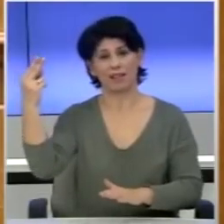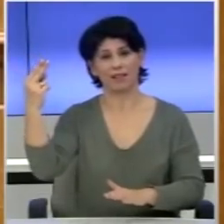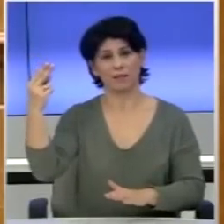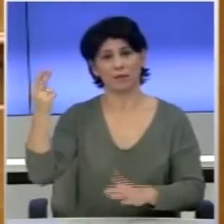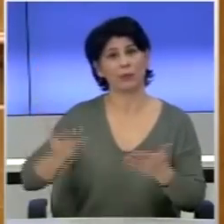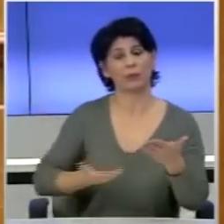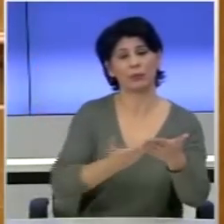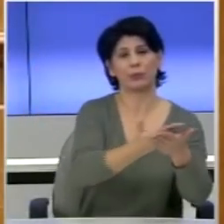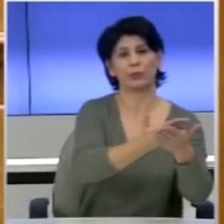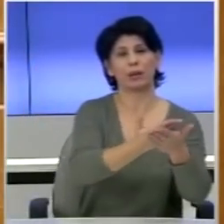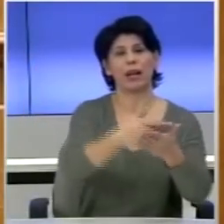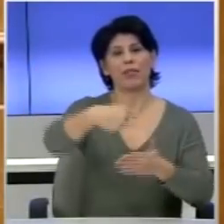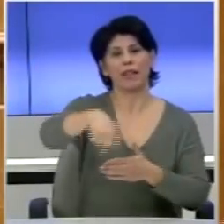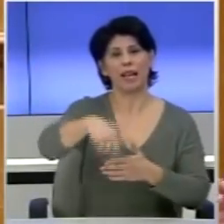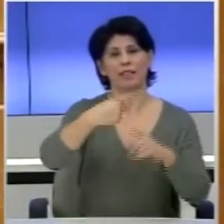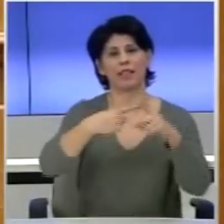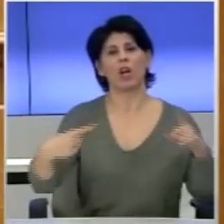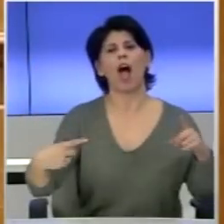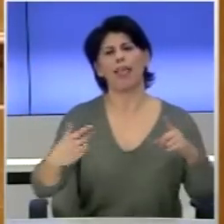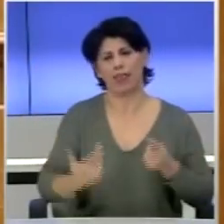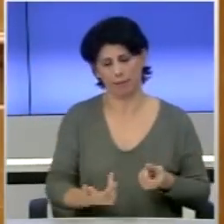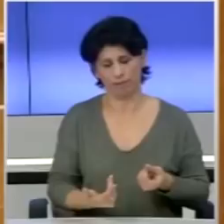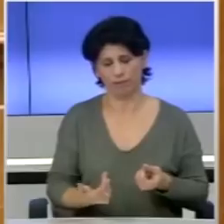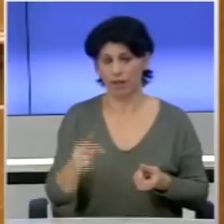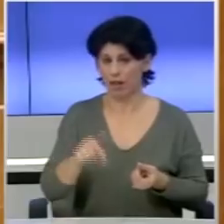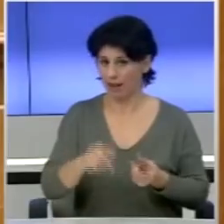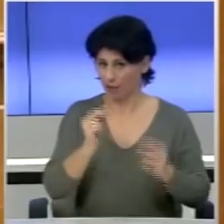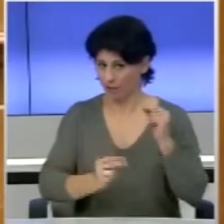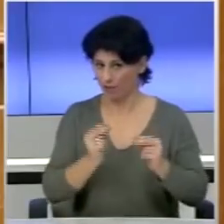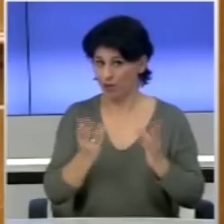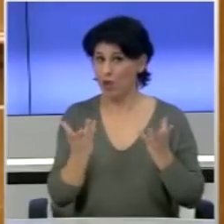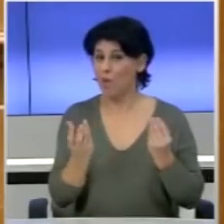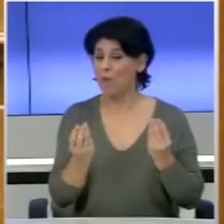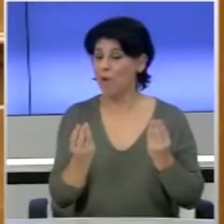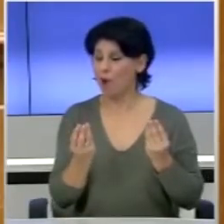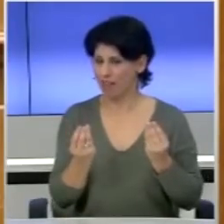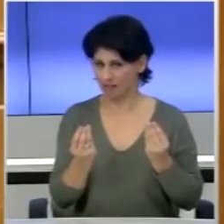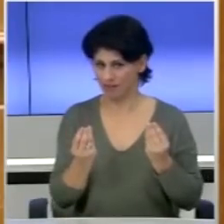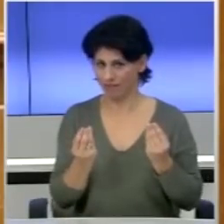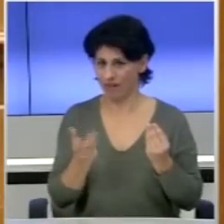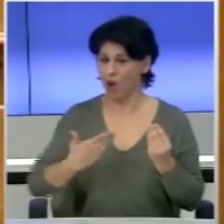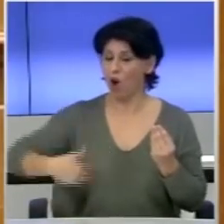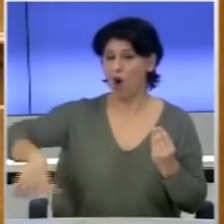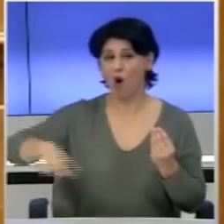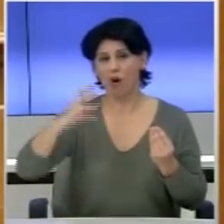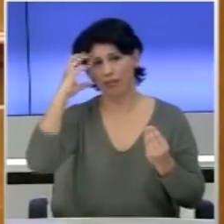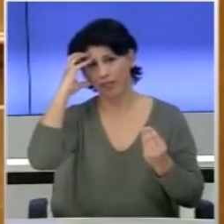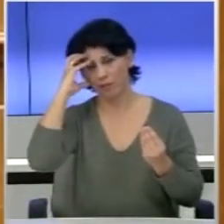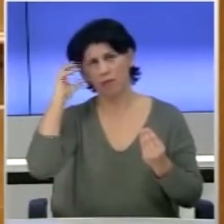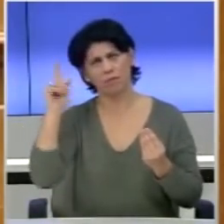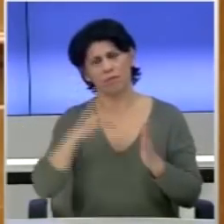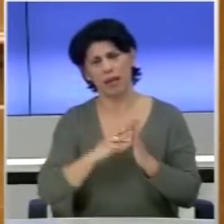στο δικαστήριο της Χάγης. Όμως και εδώ οι παγίδες είναι πάρα πολλές. Όλοι μας θυμόμαστε, για